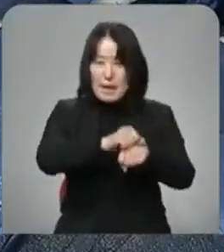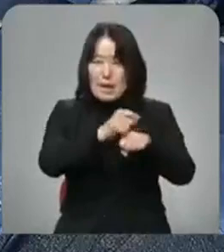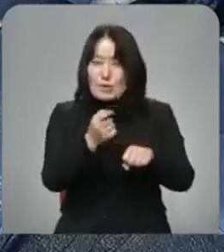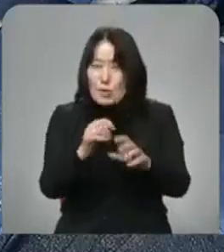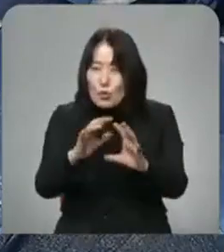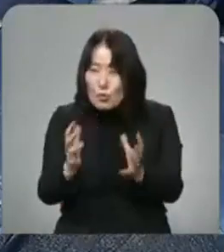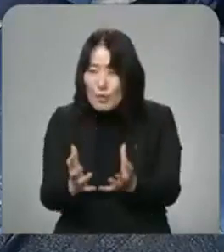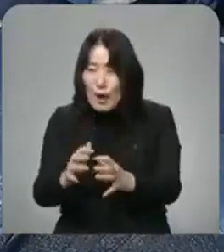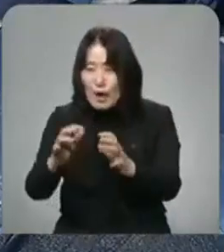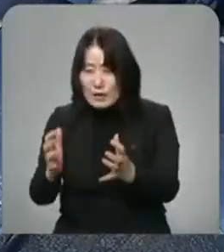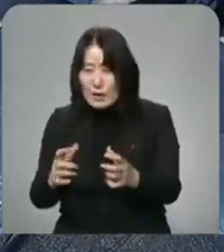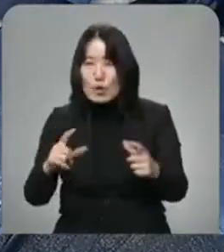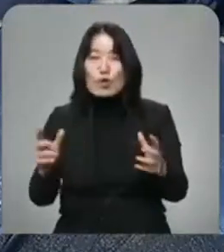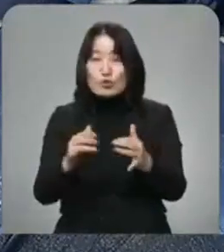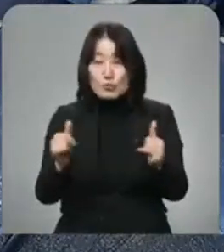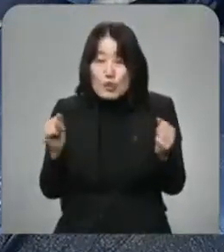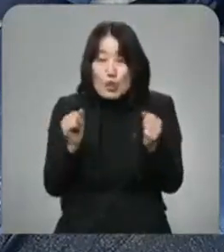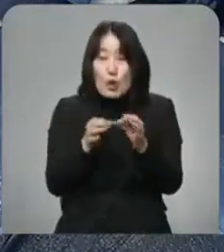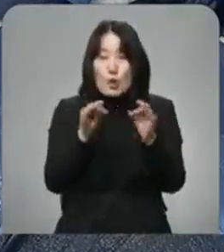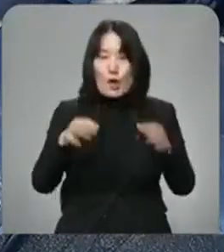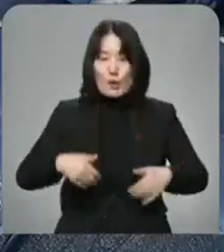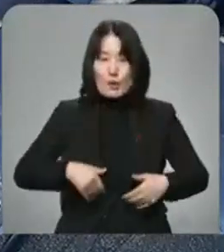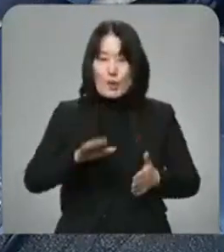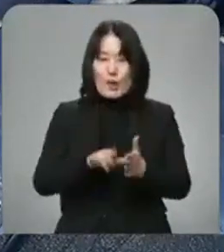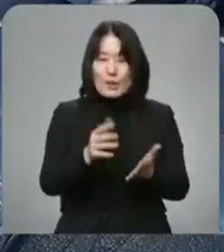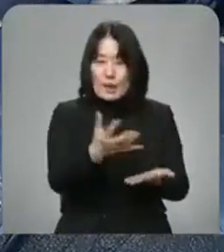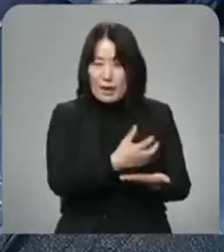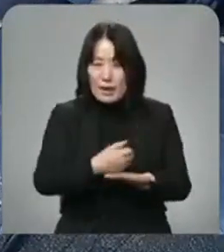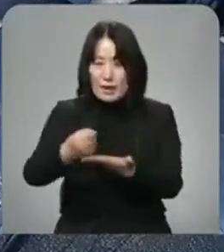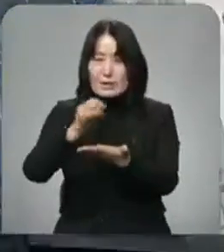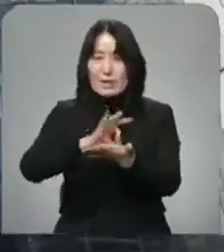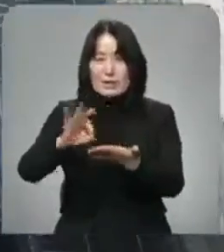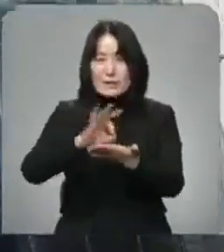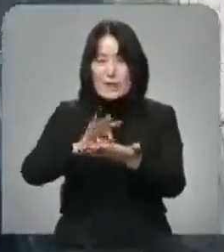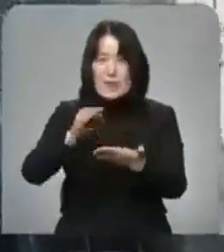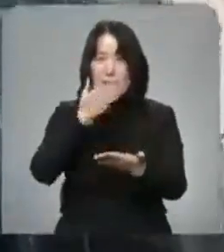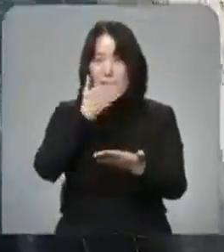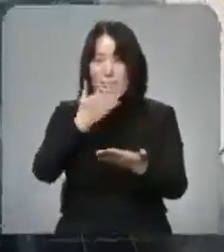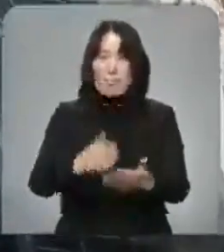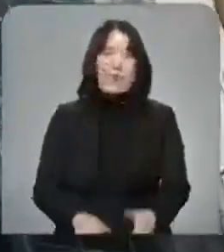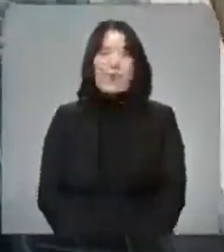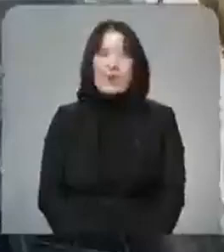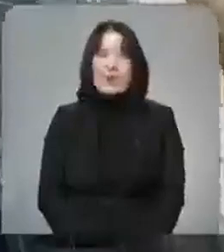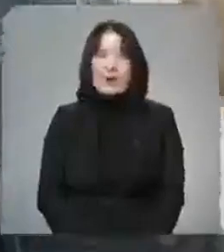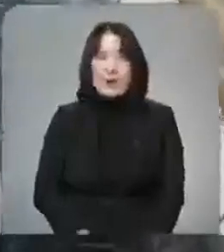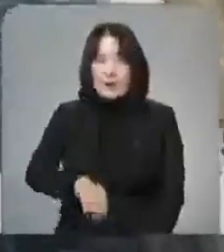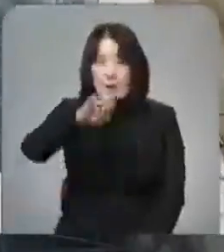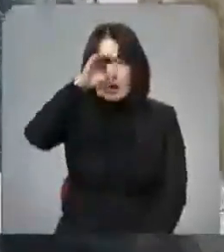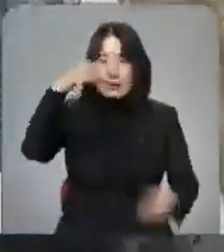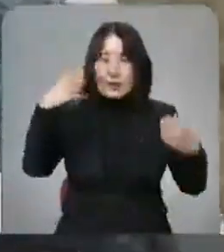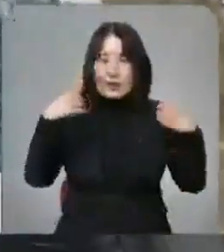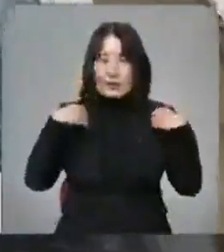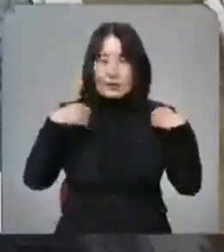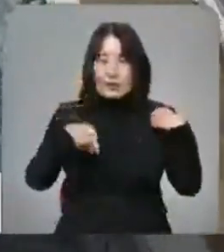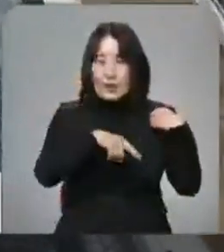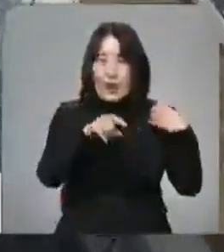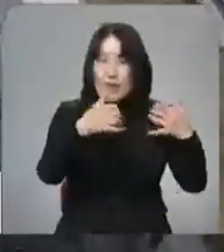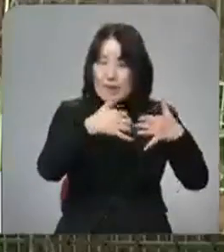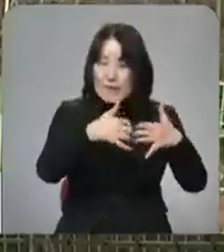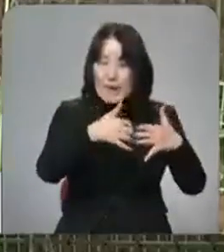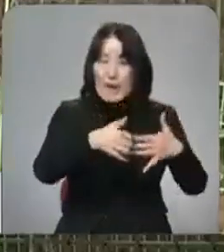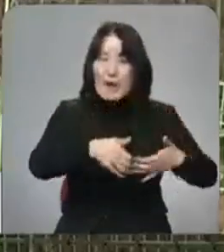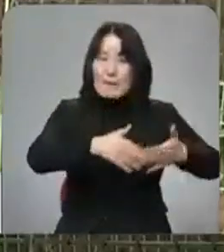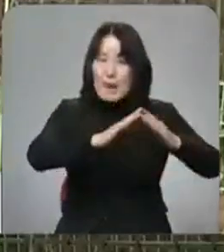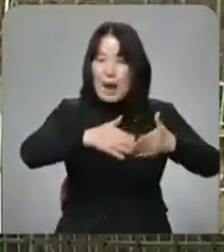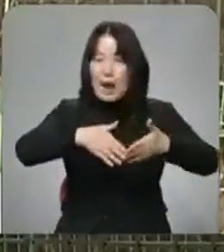수포장도 있어서 주민들이 겨울에 필요할 때마다 가져다 쓸 수 있습니다. 영월군은 증류조 용량 등 시설을 개선해